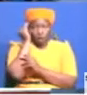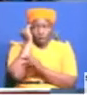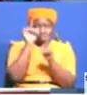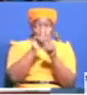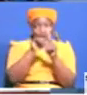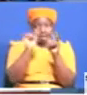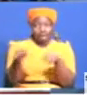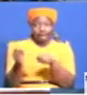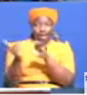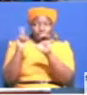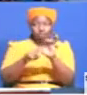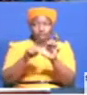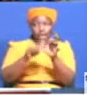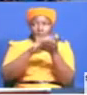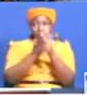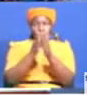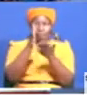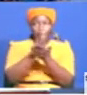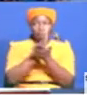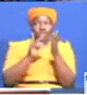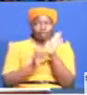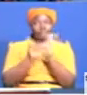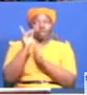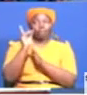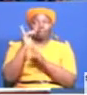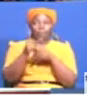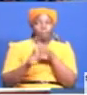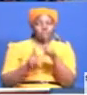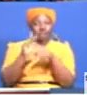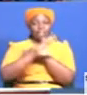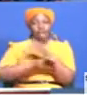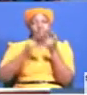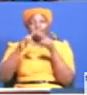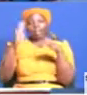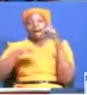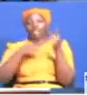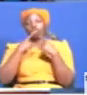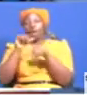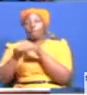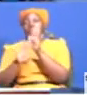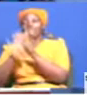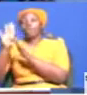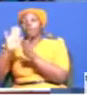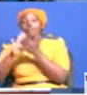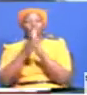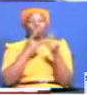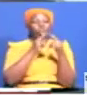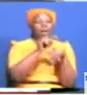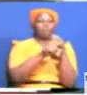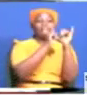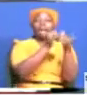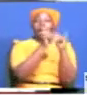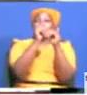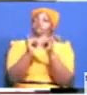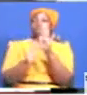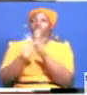of the development process of the country. But you cannot talk about development without first talking about the individual